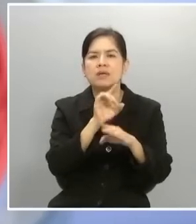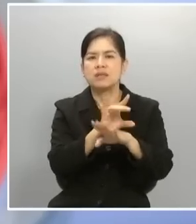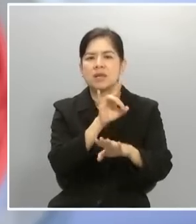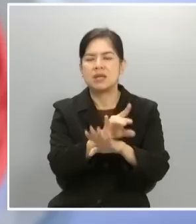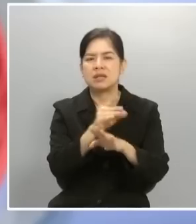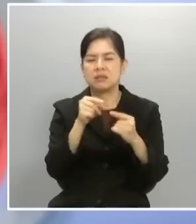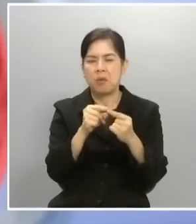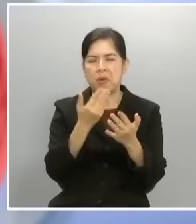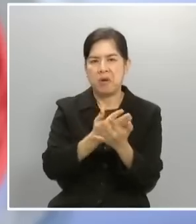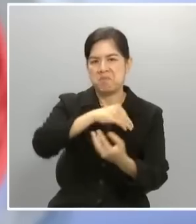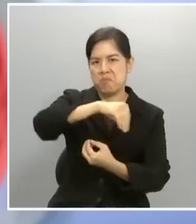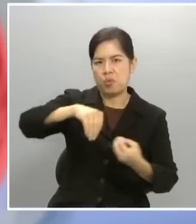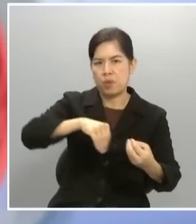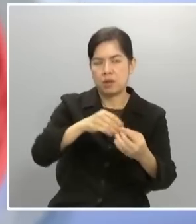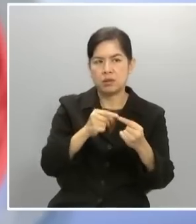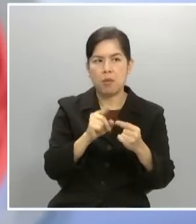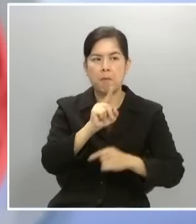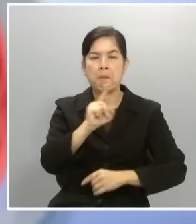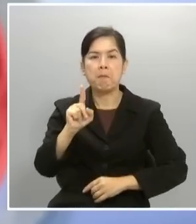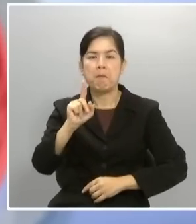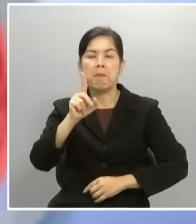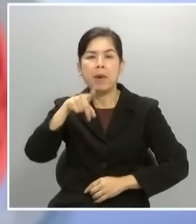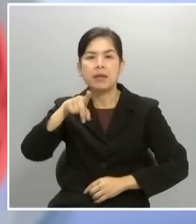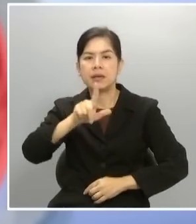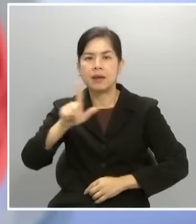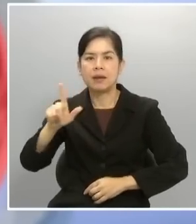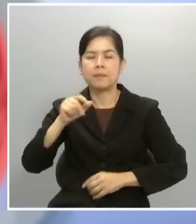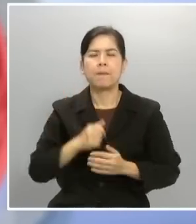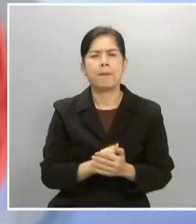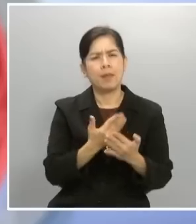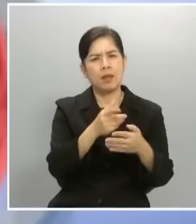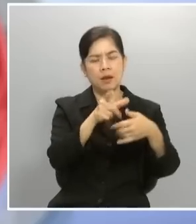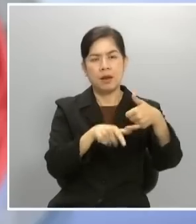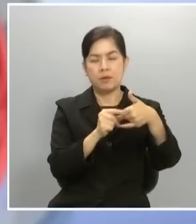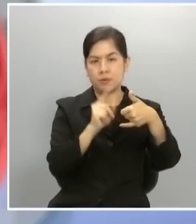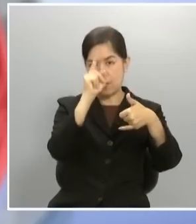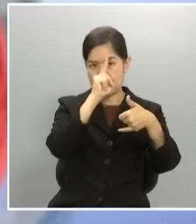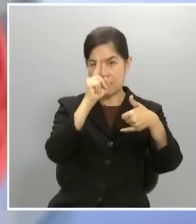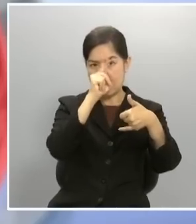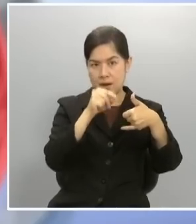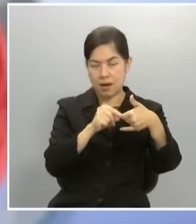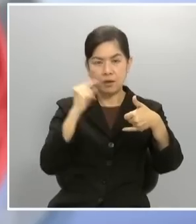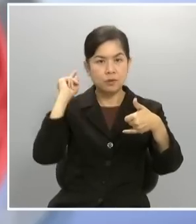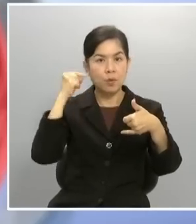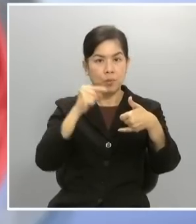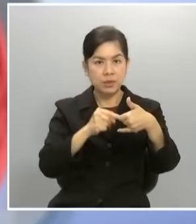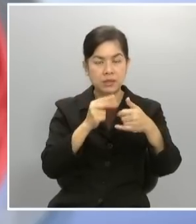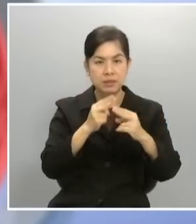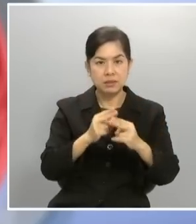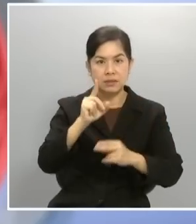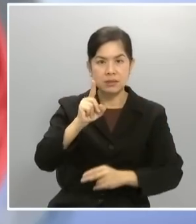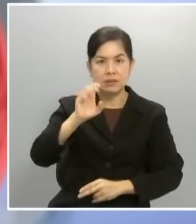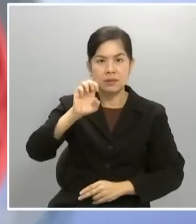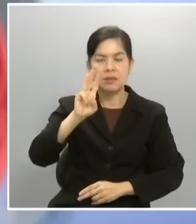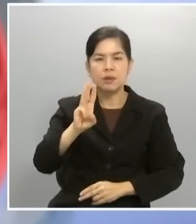เป็นพันล้านค่ะนะฮะปรากฏว่าวันนึงคุณดิวอริสรานะครับออกมาแล้วพูดถึงกลุ่มคนกลุ่ม